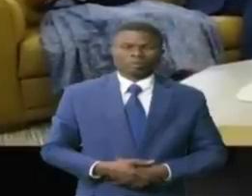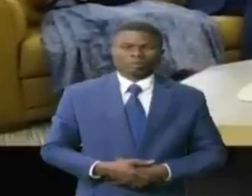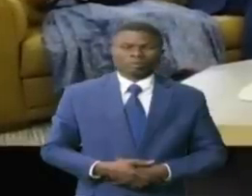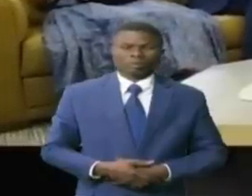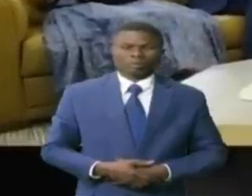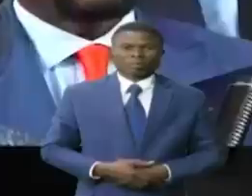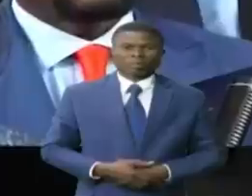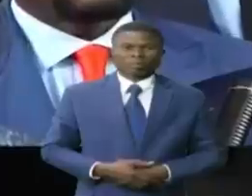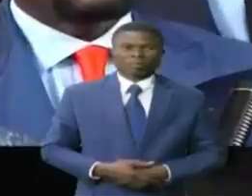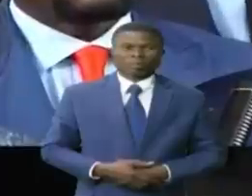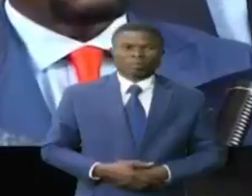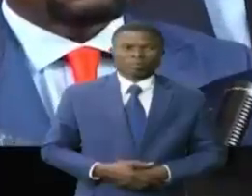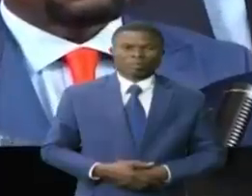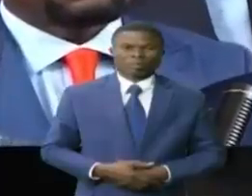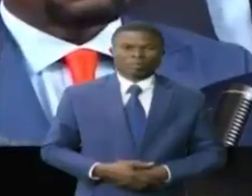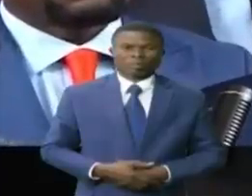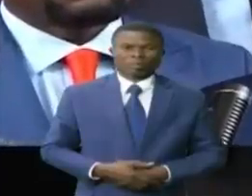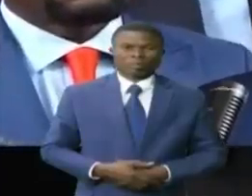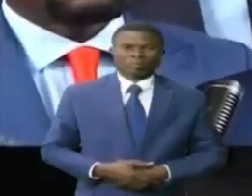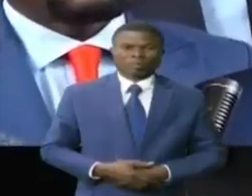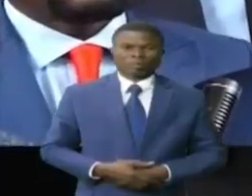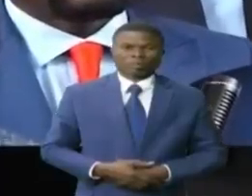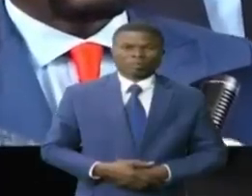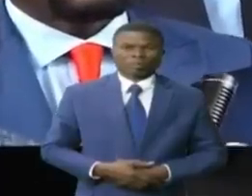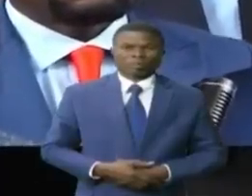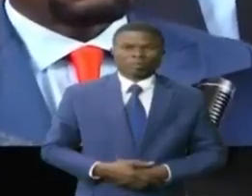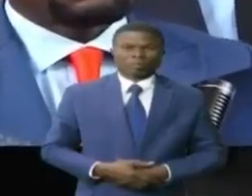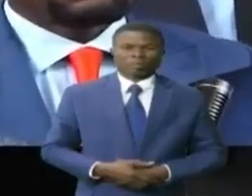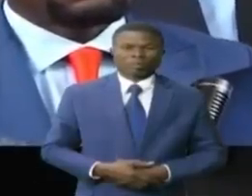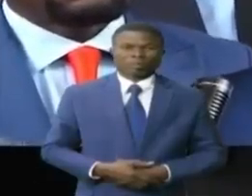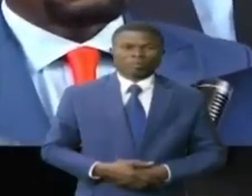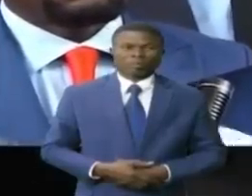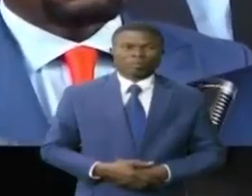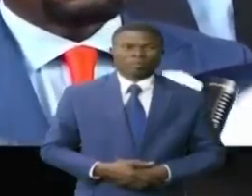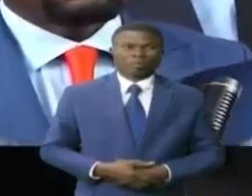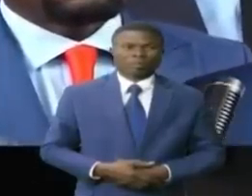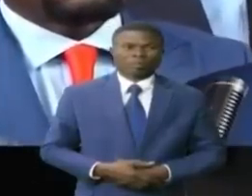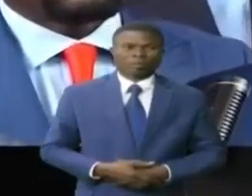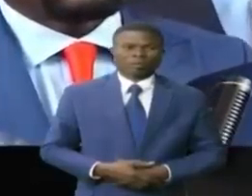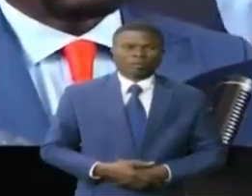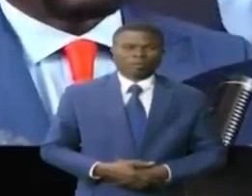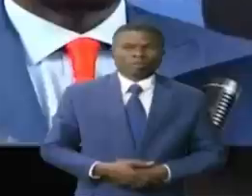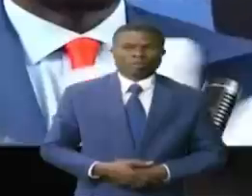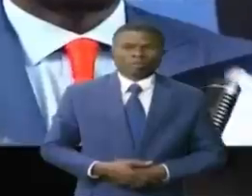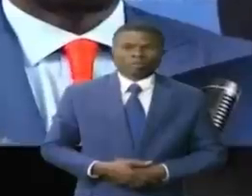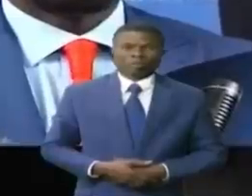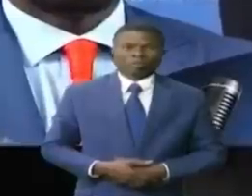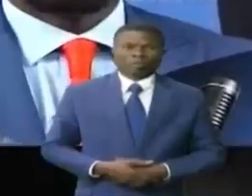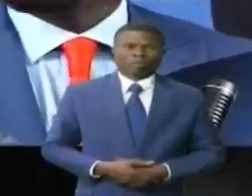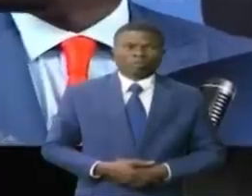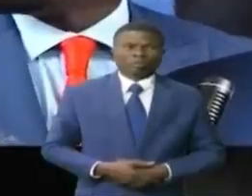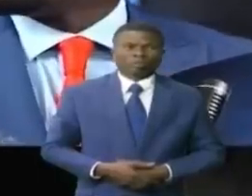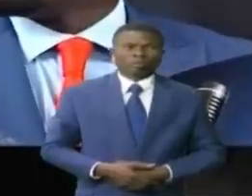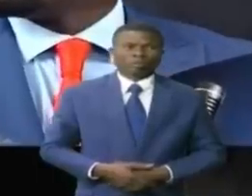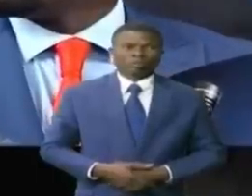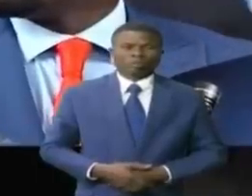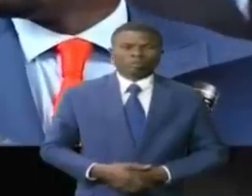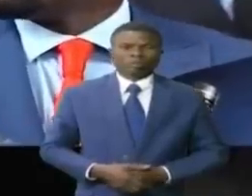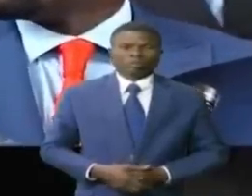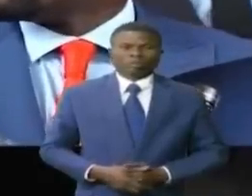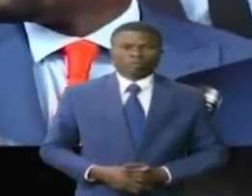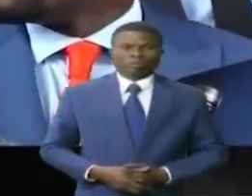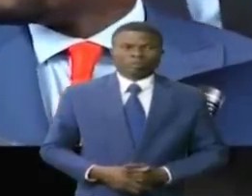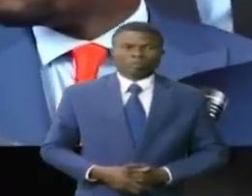des candidatures. Je me présente à vous comme étant un candidat indépendant qui appelle tous les Congolais. Nous devons tous participer à cette